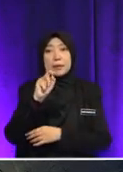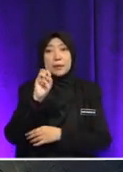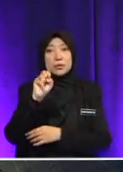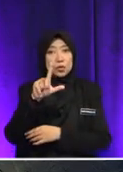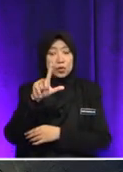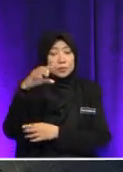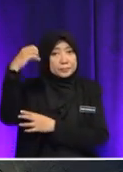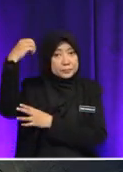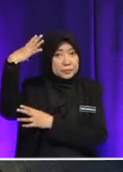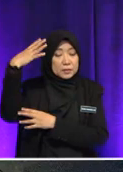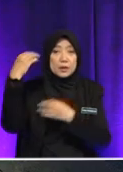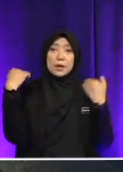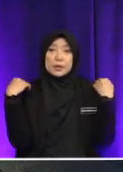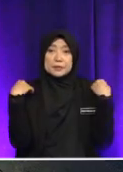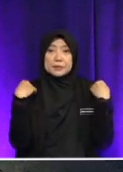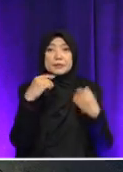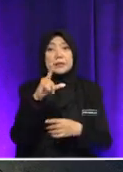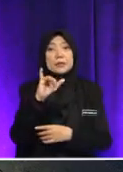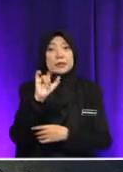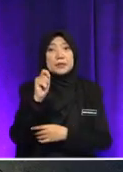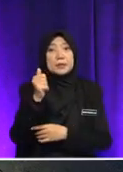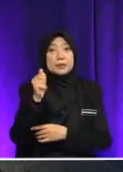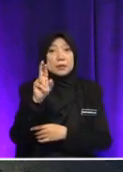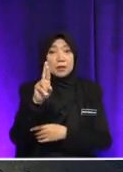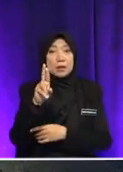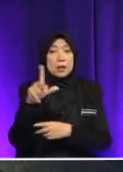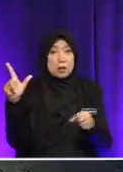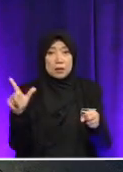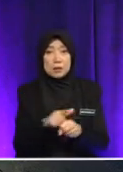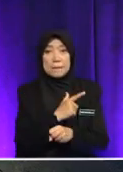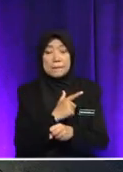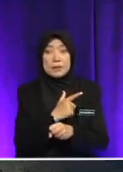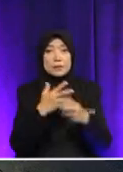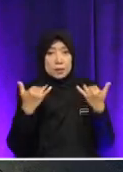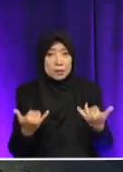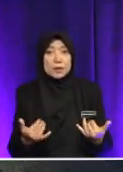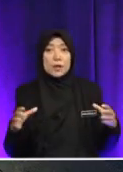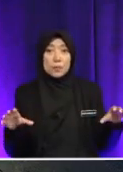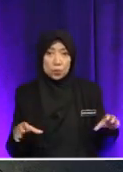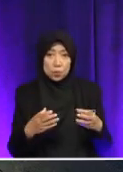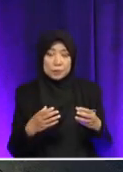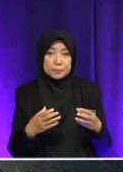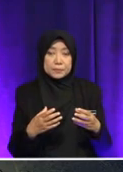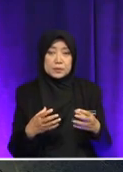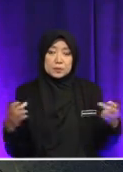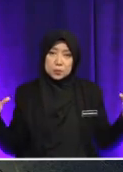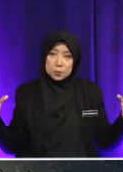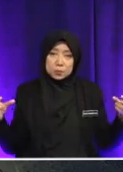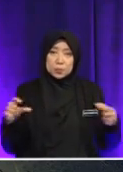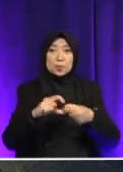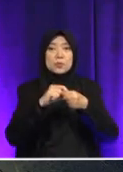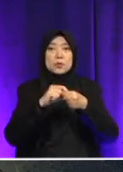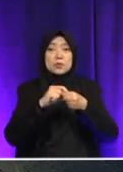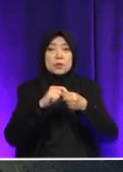Lita lah kita buat satu Lita lengkap oke sekarang ini saya nak Mira buat Oke coba kita cantumkan sambungkan